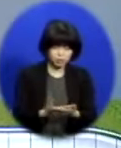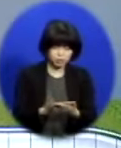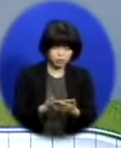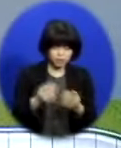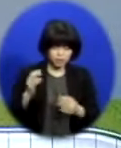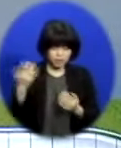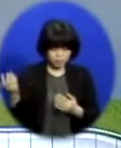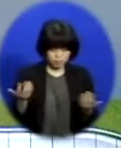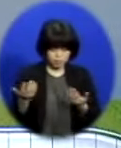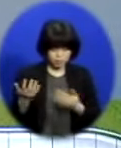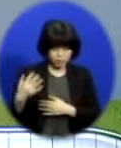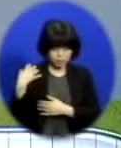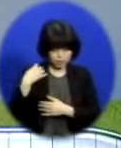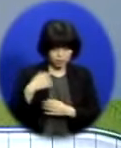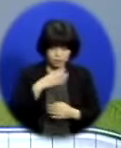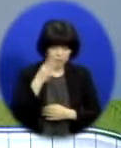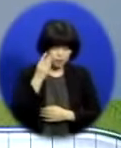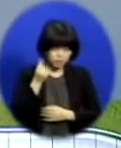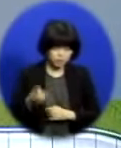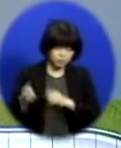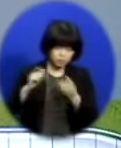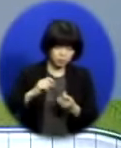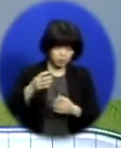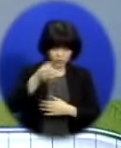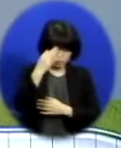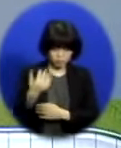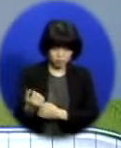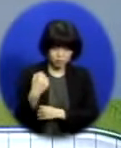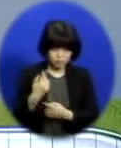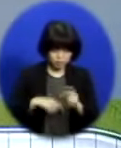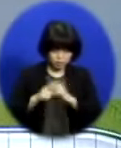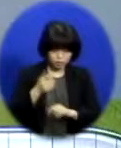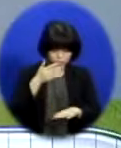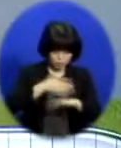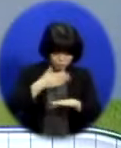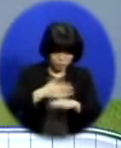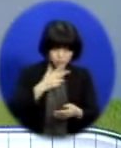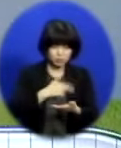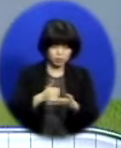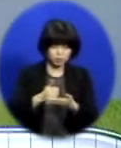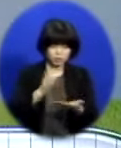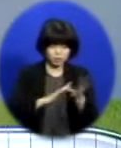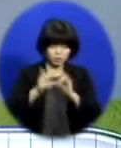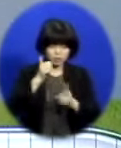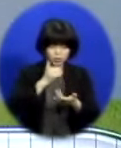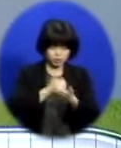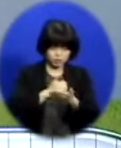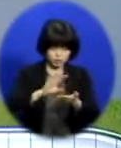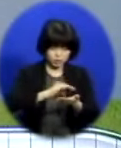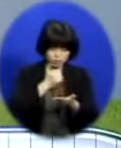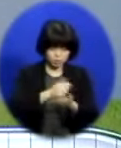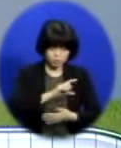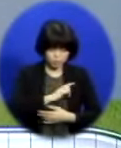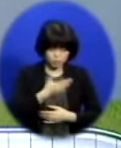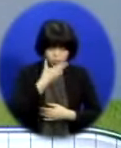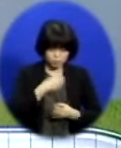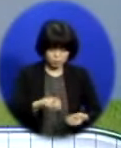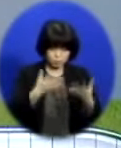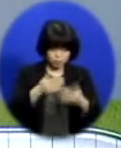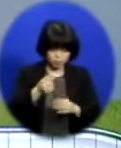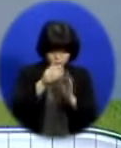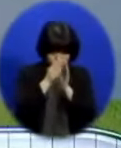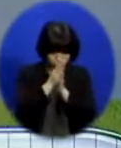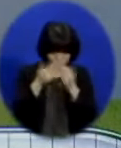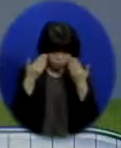사명에 기름부어 능력을 더하여 주소서 감사합니다 주님 주 예수 그리스도 이름으로 축복하며